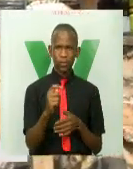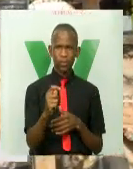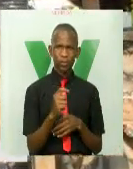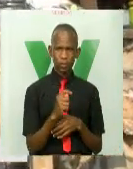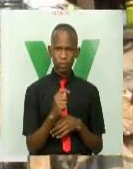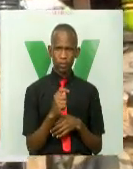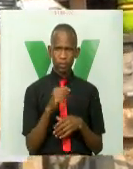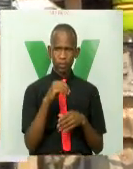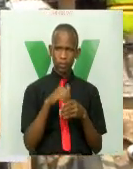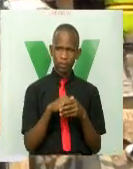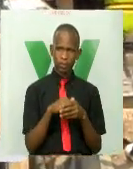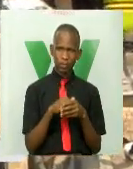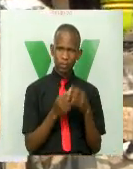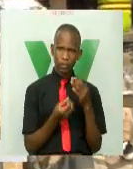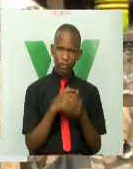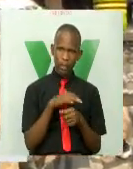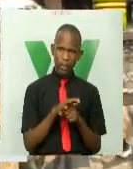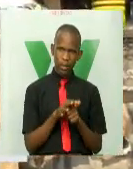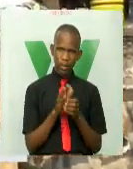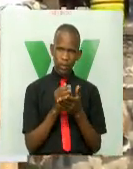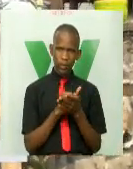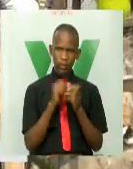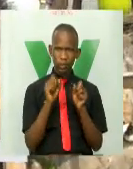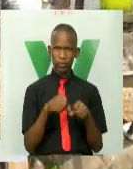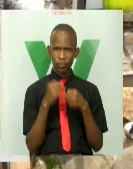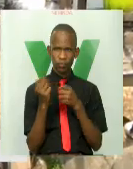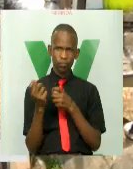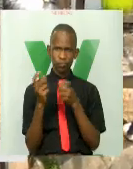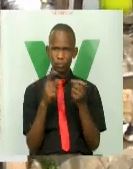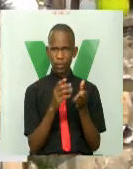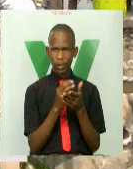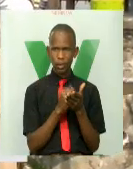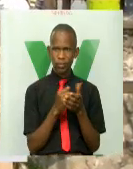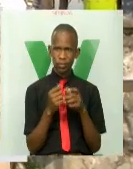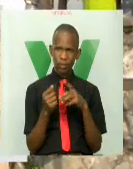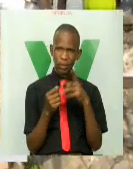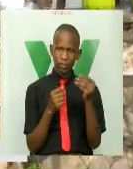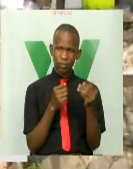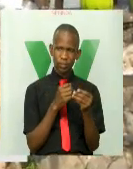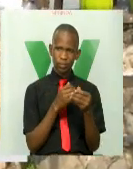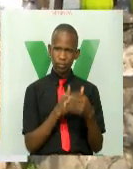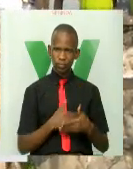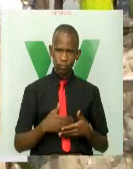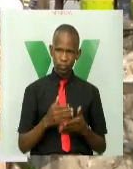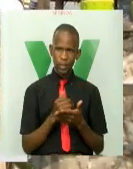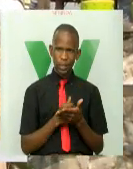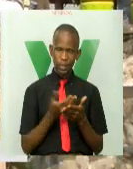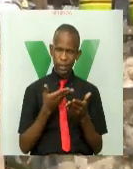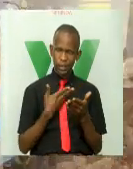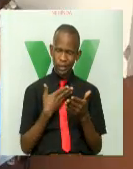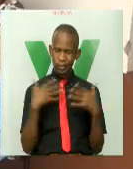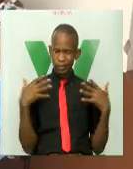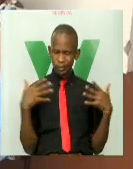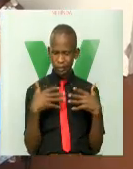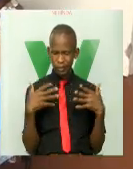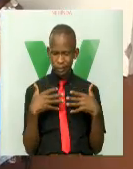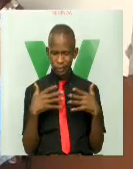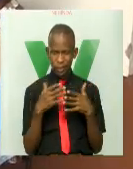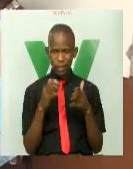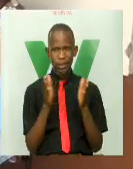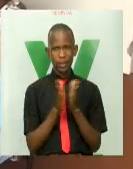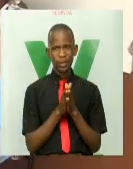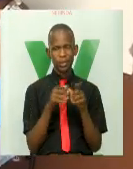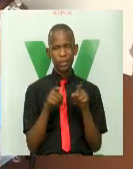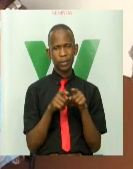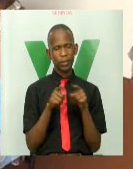corona nkaba ntasora kuhimba katwara umwana wange kumugema abo kuba burwere bukaba bwingi nkaba nindindo umwana wange kandi nanye